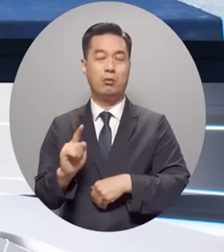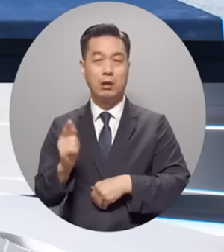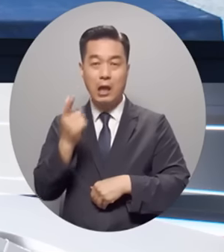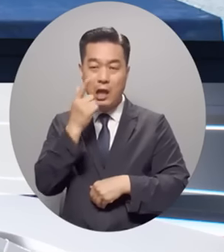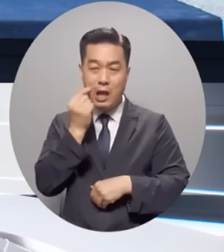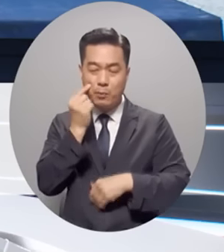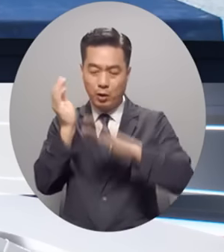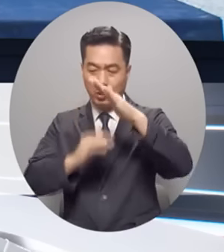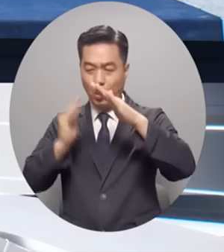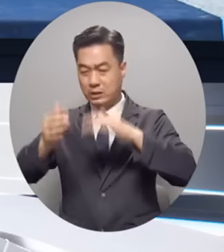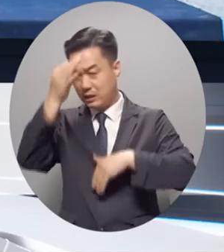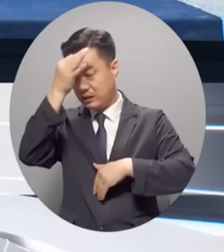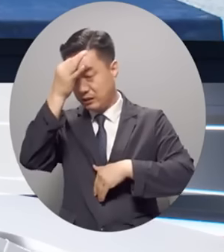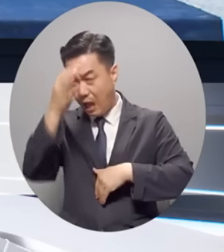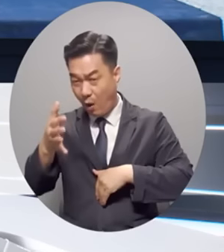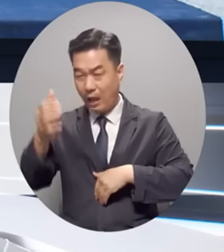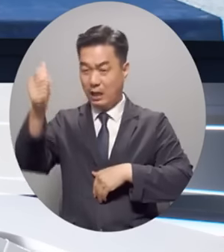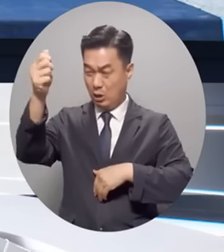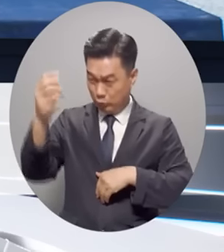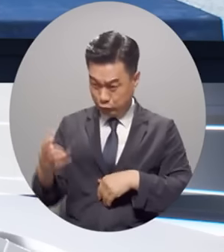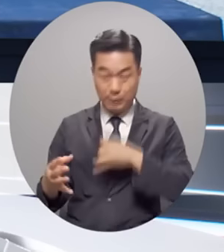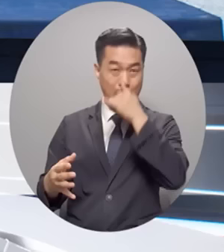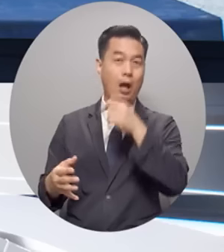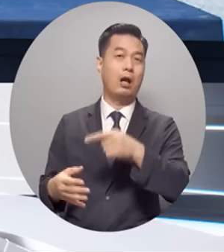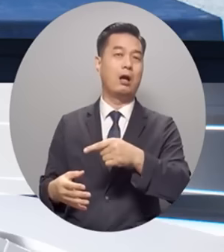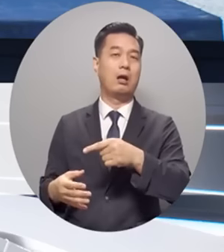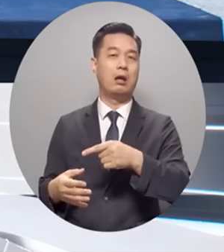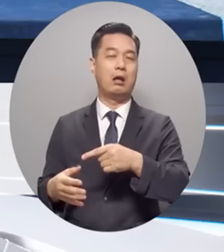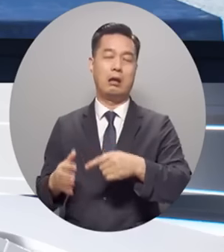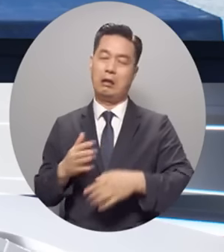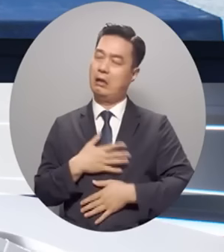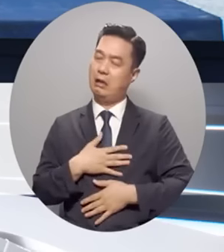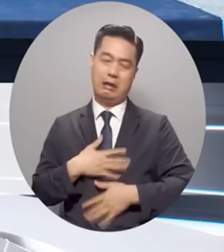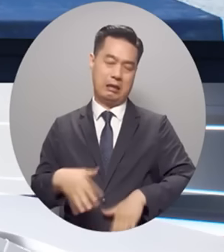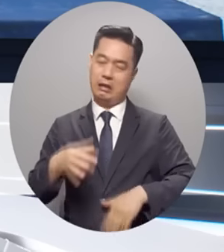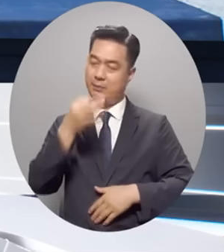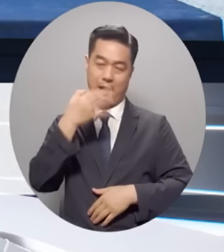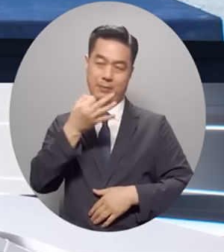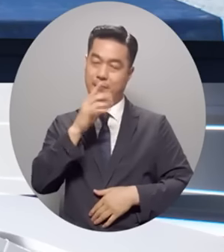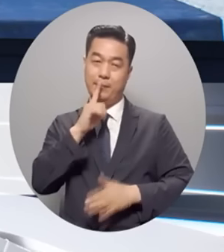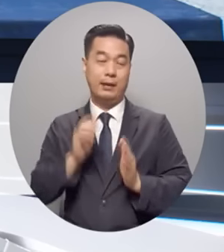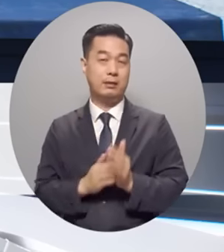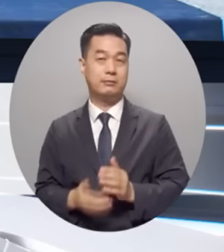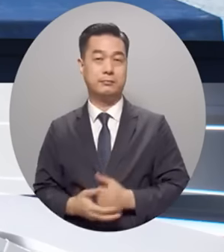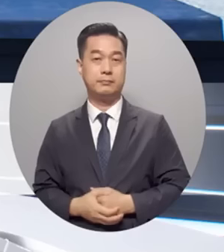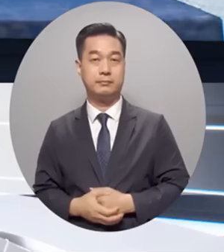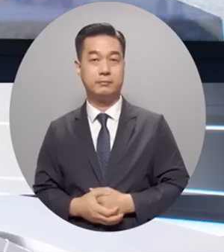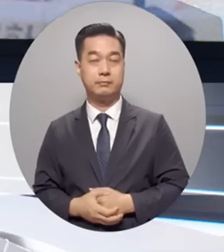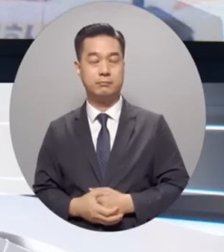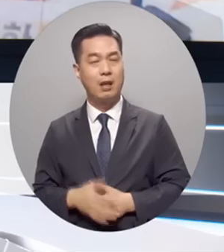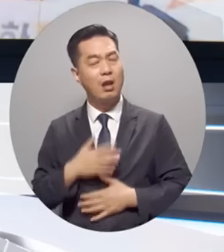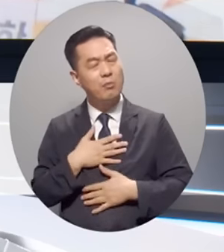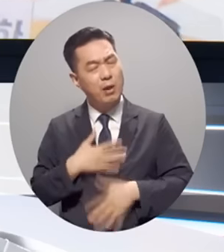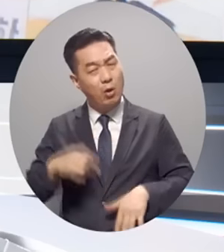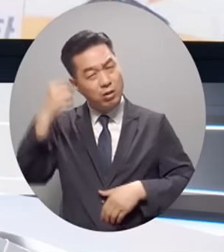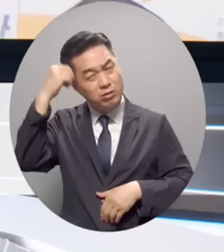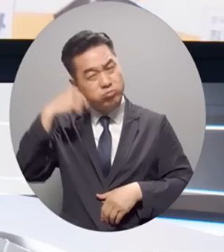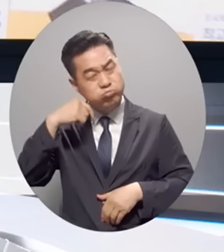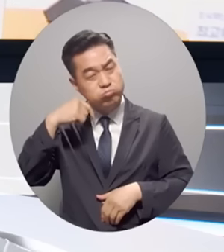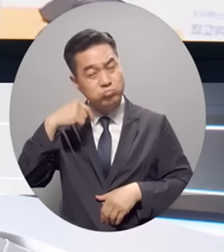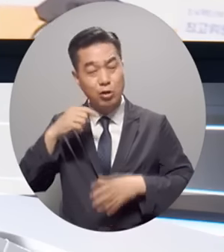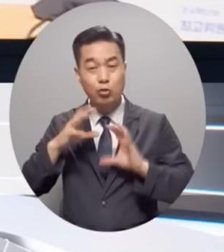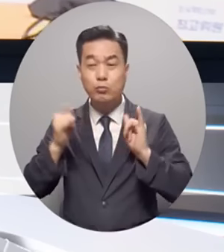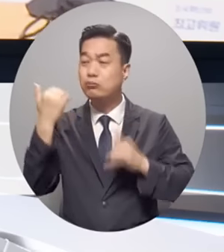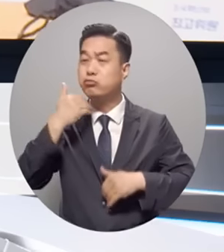공식 사과가 수십차례 있었다 피로감이 많이 쌓여 있다고 해명한 건데 도대체 피로감을 느꼈다는 국민이